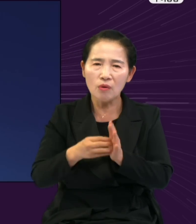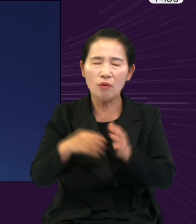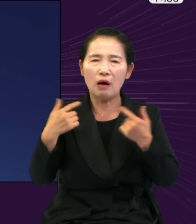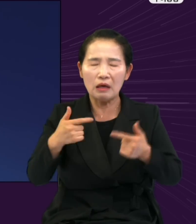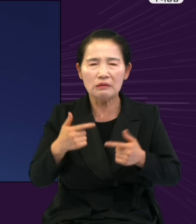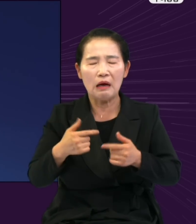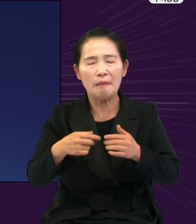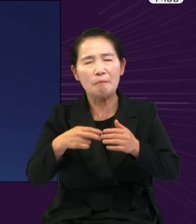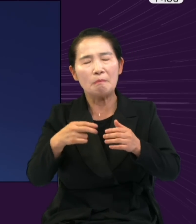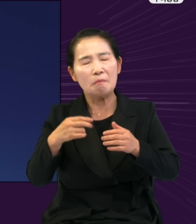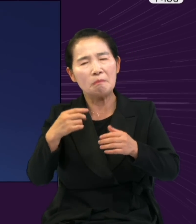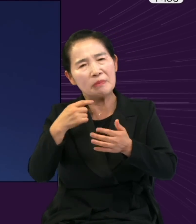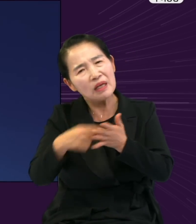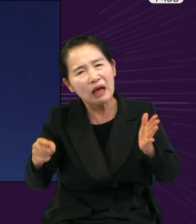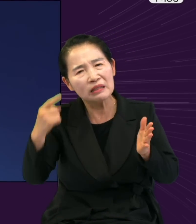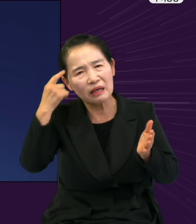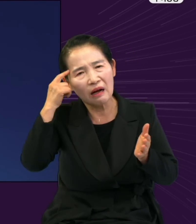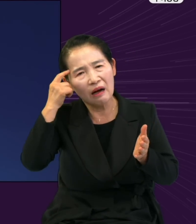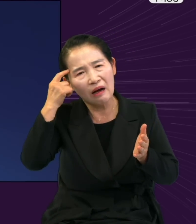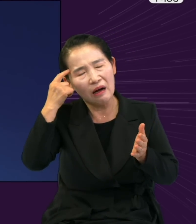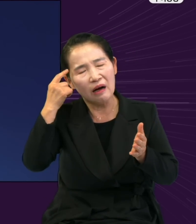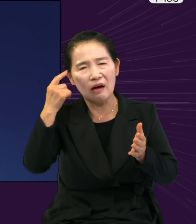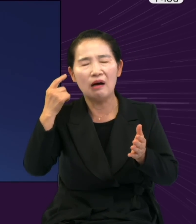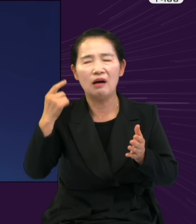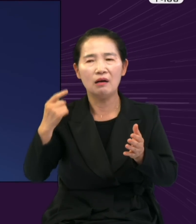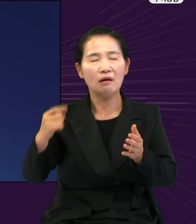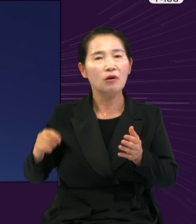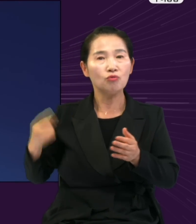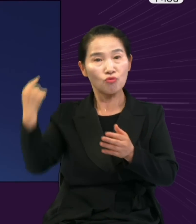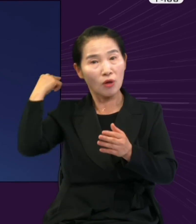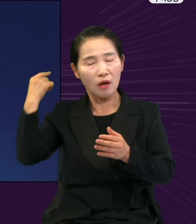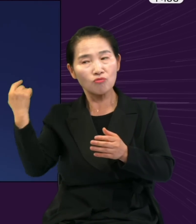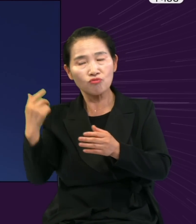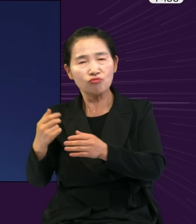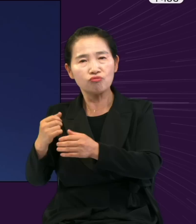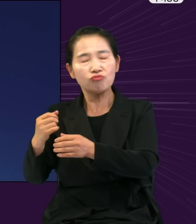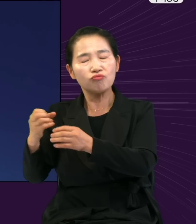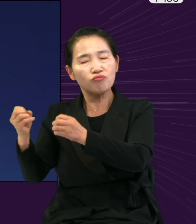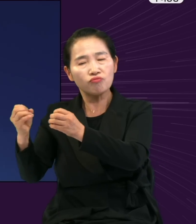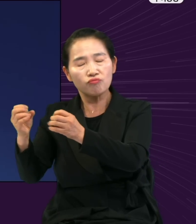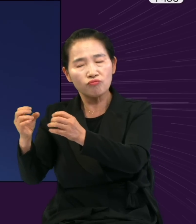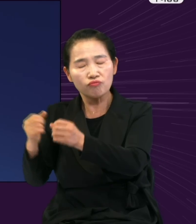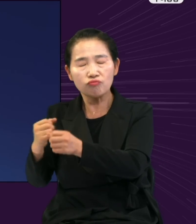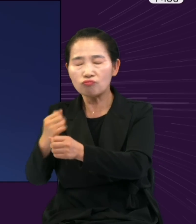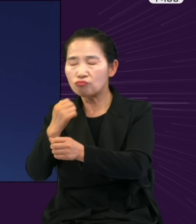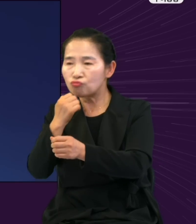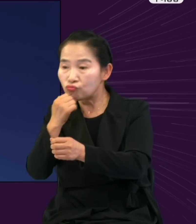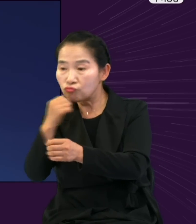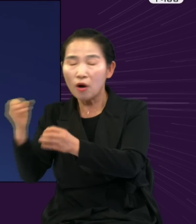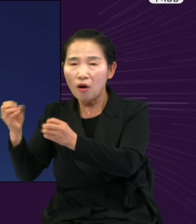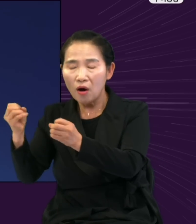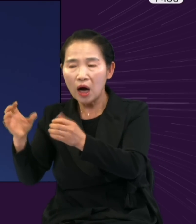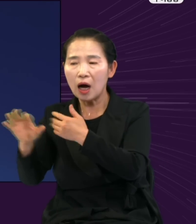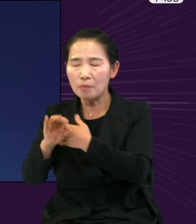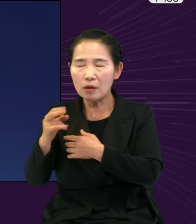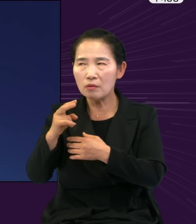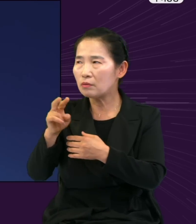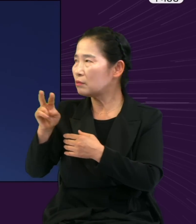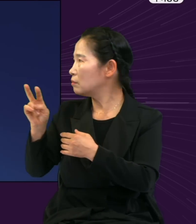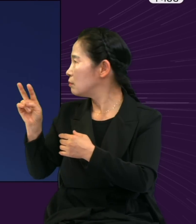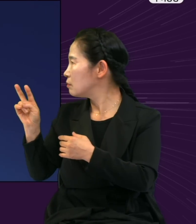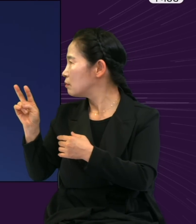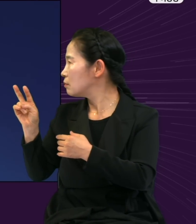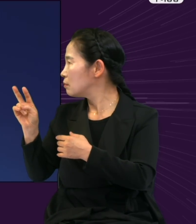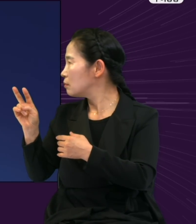그래서 누군가 뒤에서 자기들만의 즐거움으로 웃을 때 저는 돌아봐서 꼭 확인했거든요. 아,